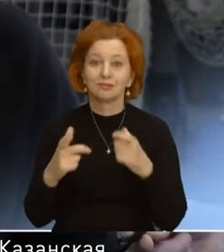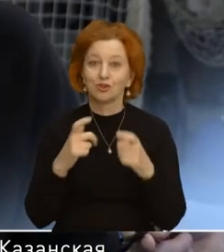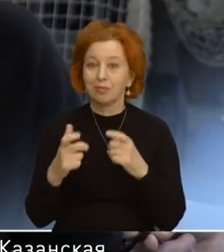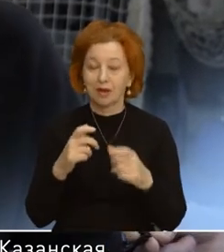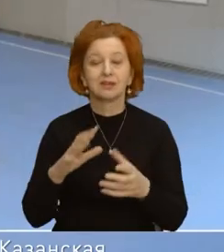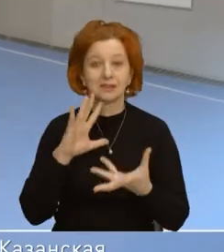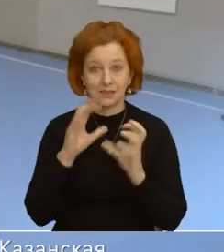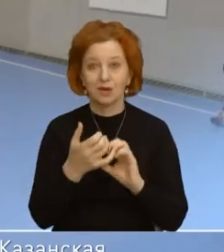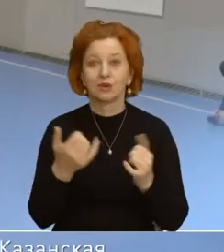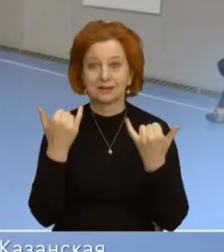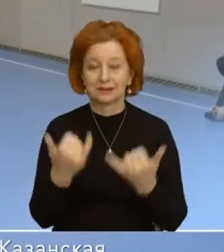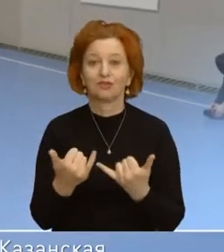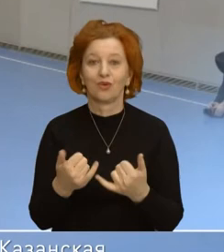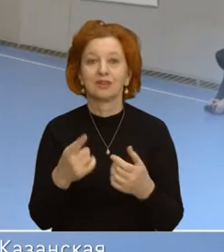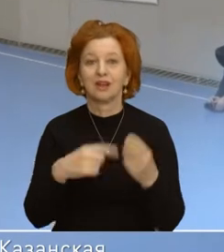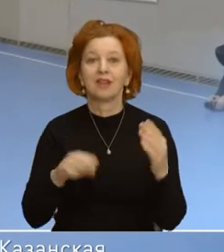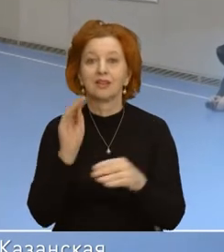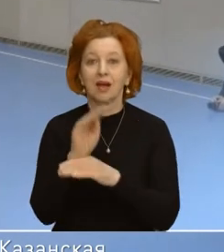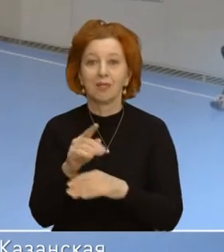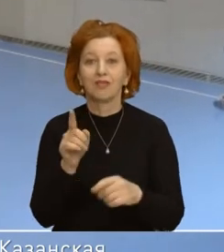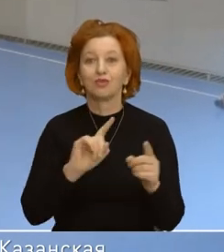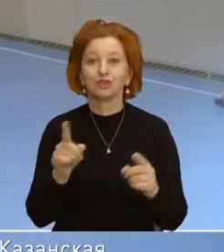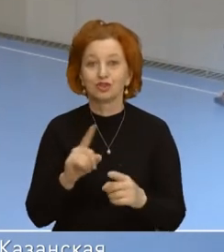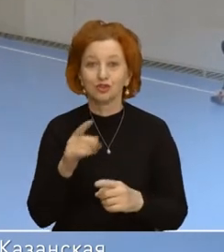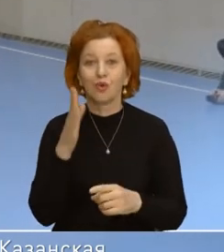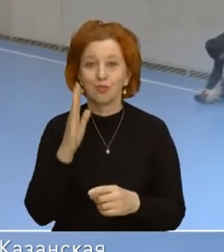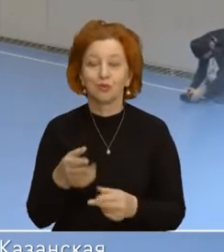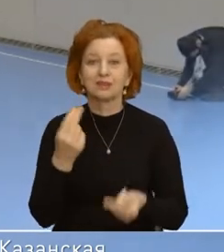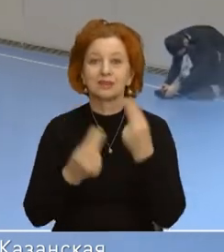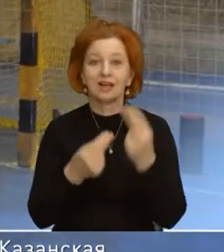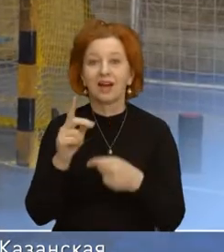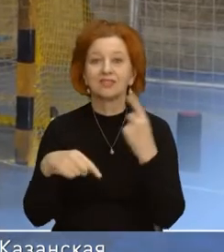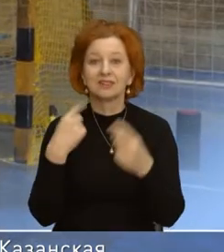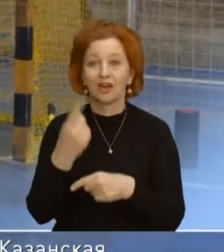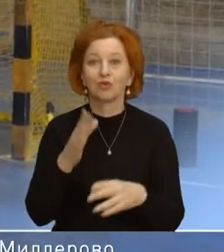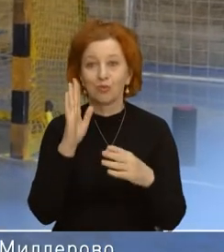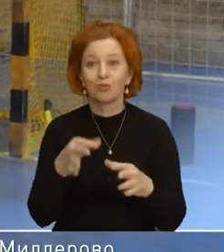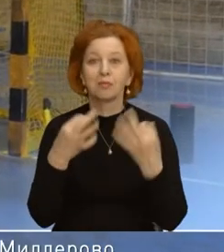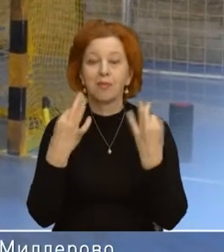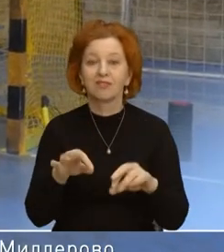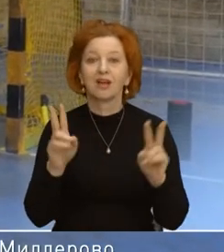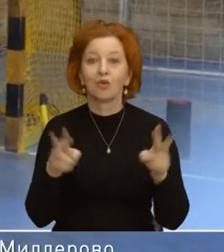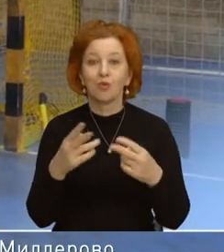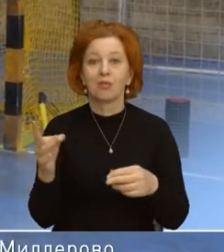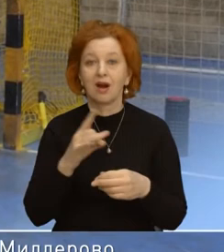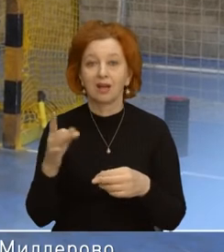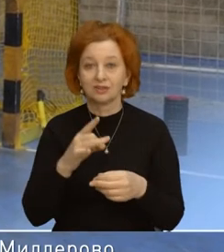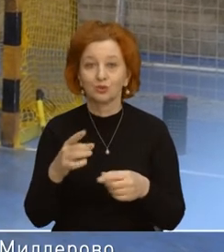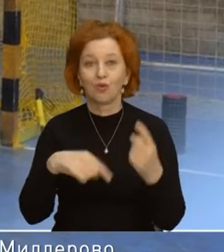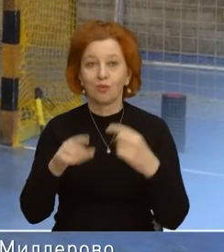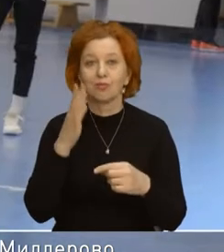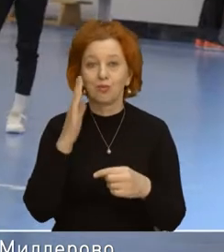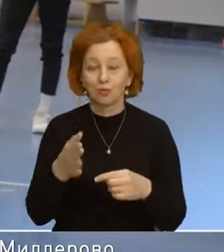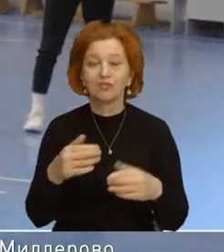всегда очень серьезный. Добавлю, что во время первой игры в следующем году гандбольным клубом «Ростов-Дон» и фондом «Дарина»